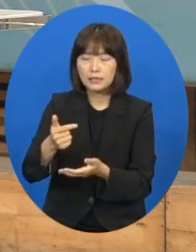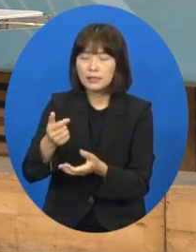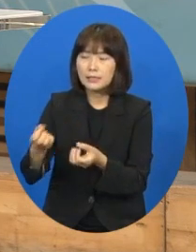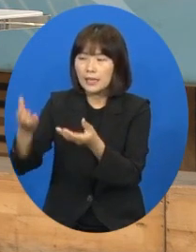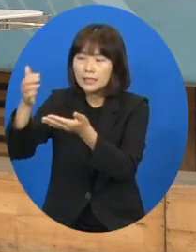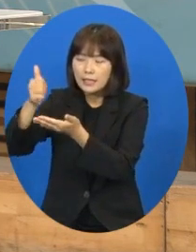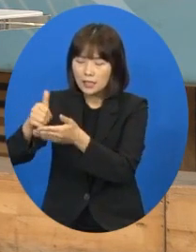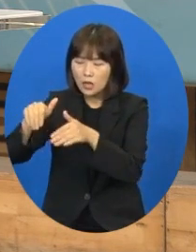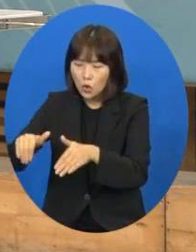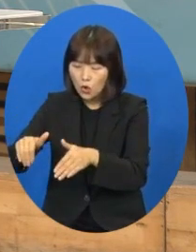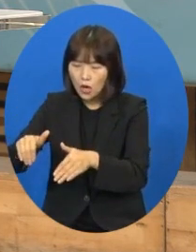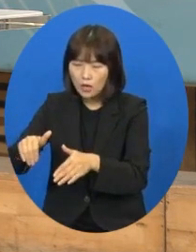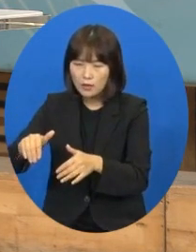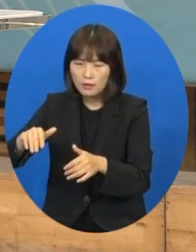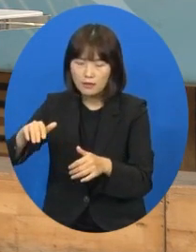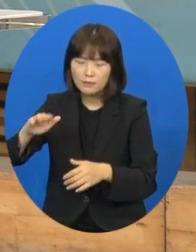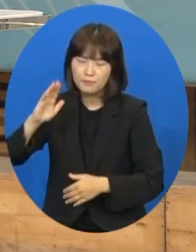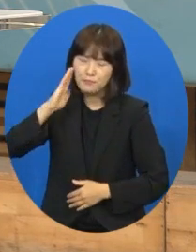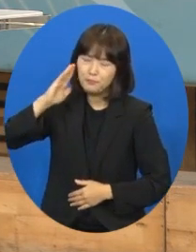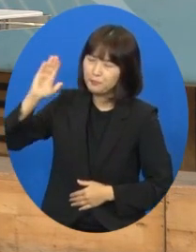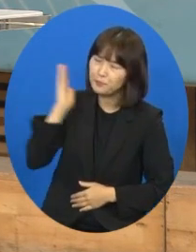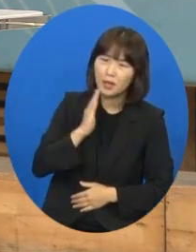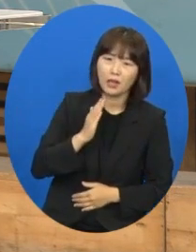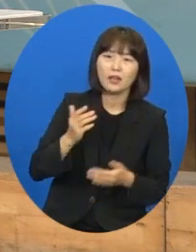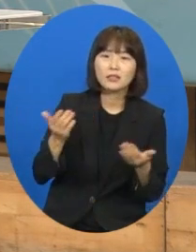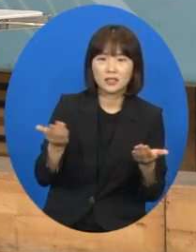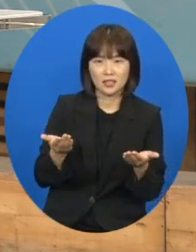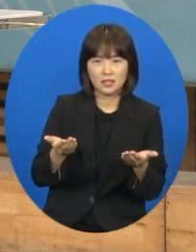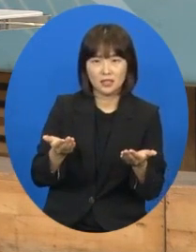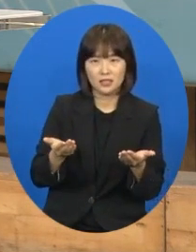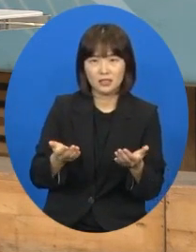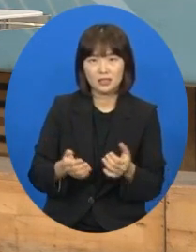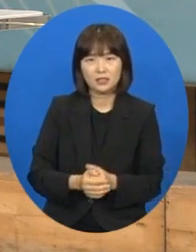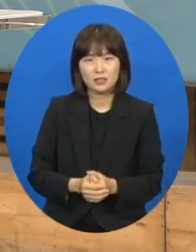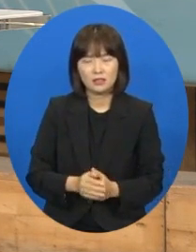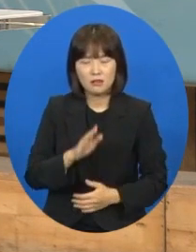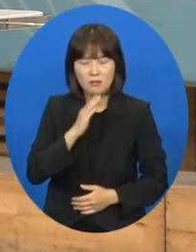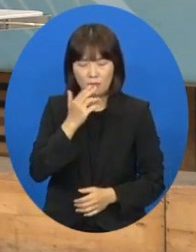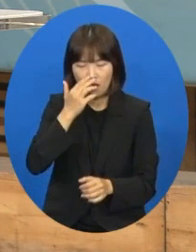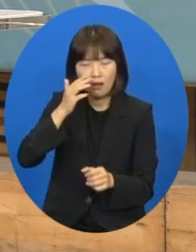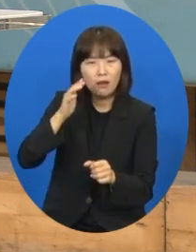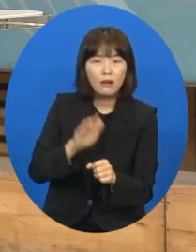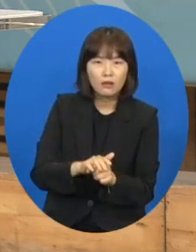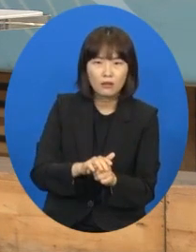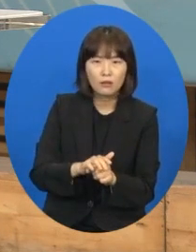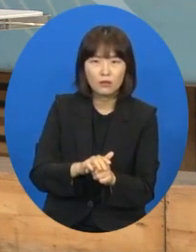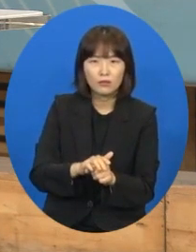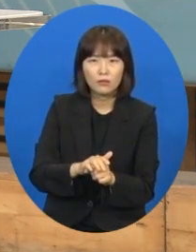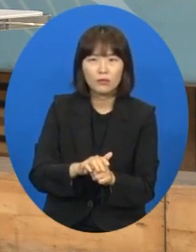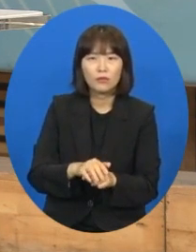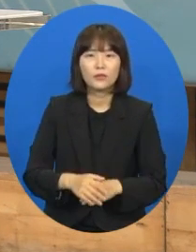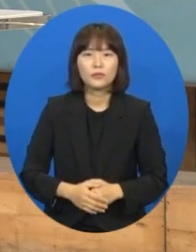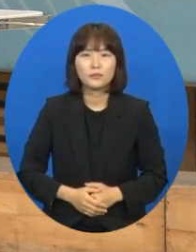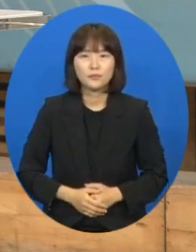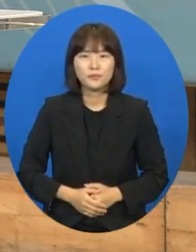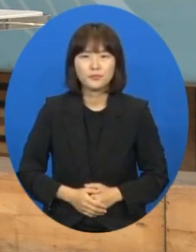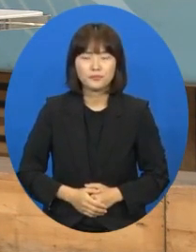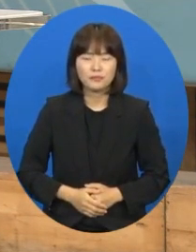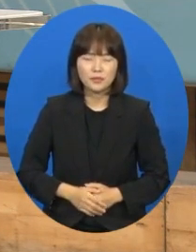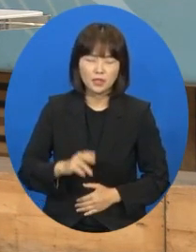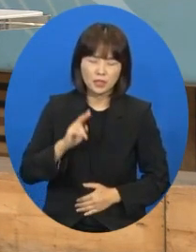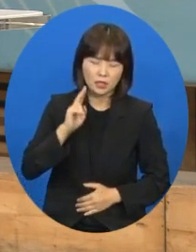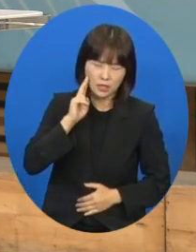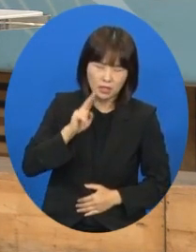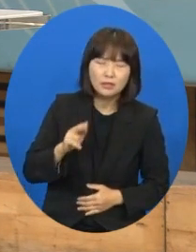뺨을 맞는 일이 참 얼마나 어처구니 없기도 하고 또 끔찍한